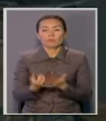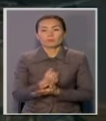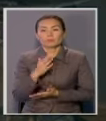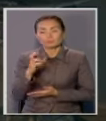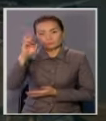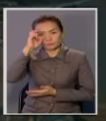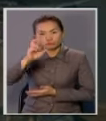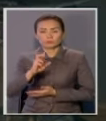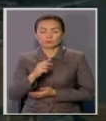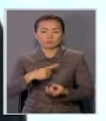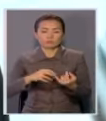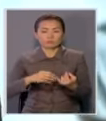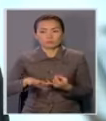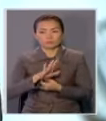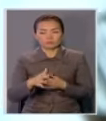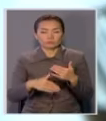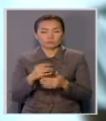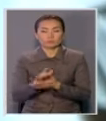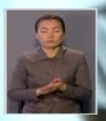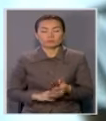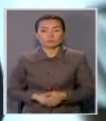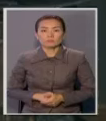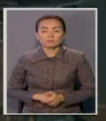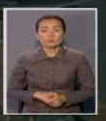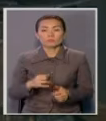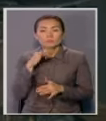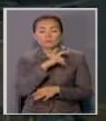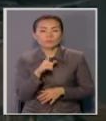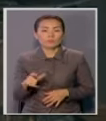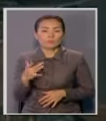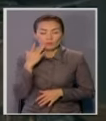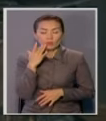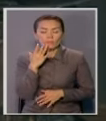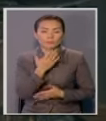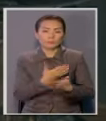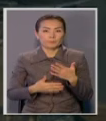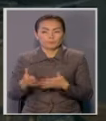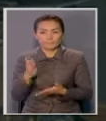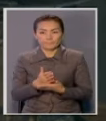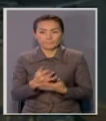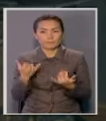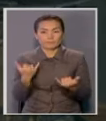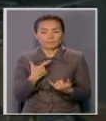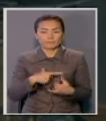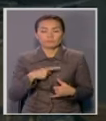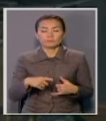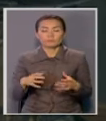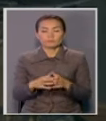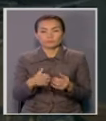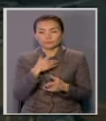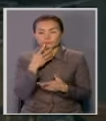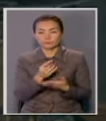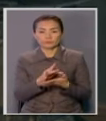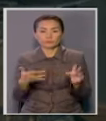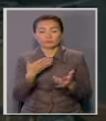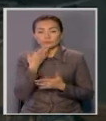государства то наша страна будет двигаться вперед среди множества людей ходим видим общаемся но мы себя не афишируем нас нет